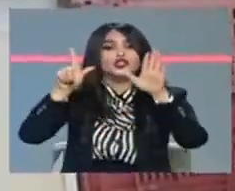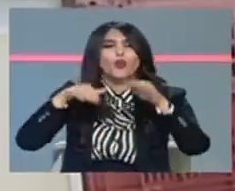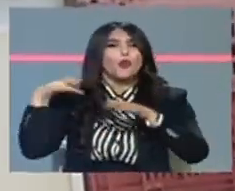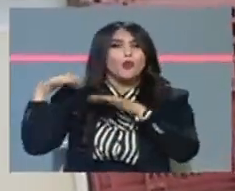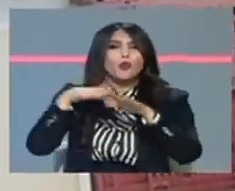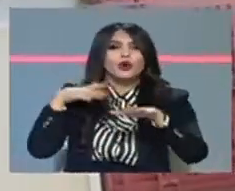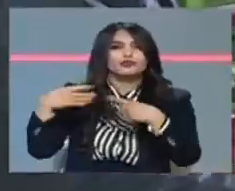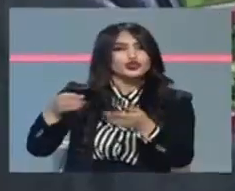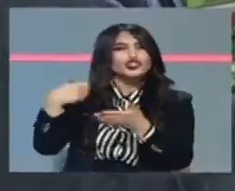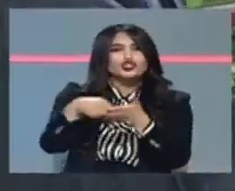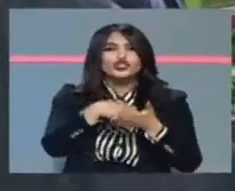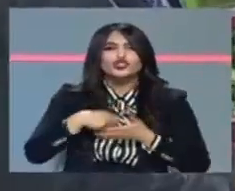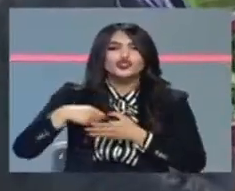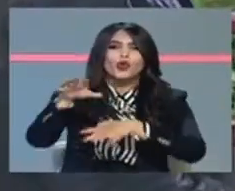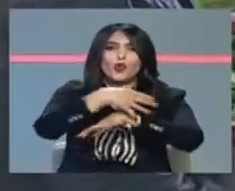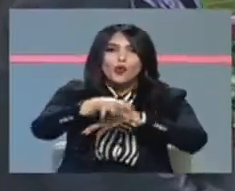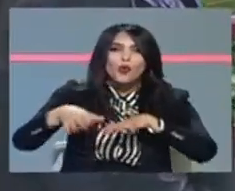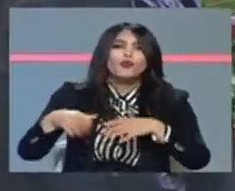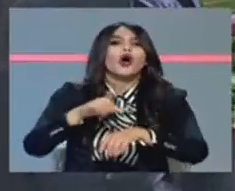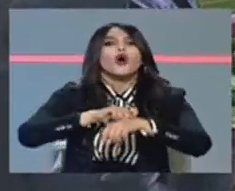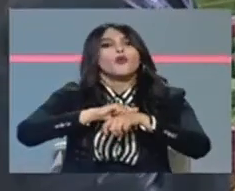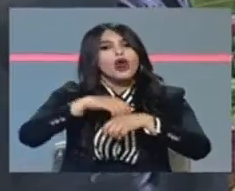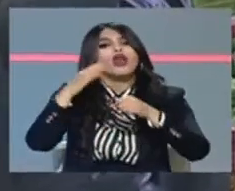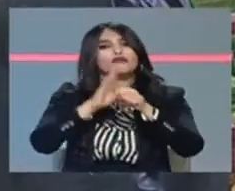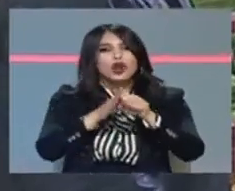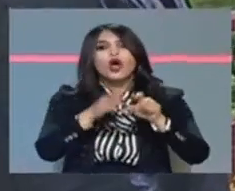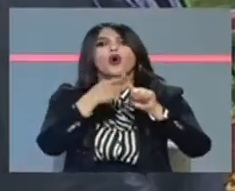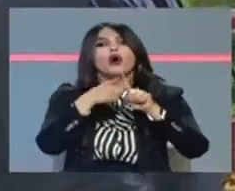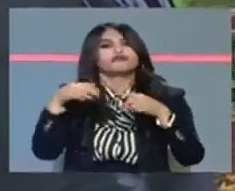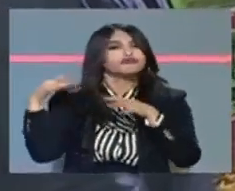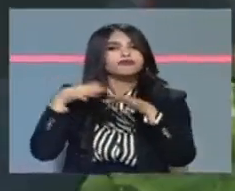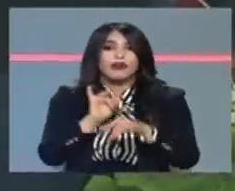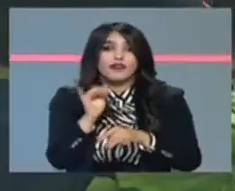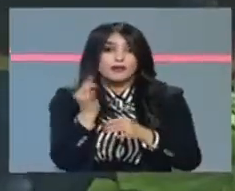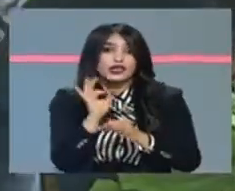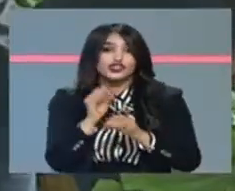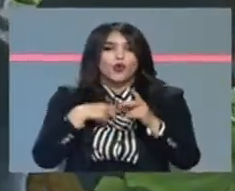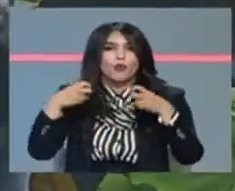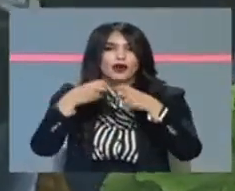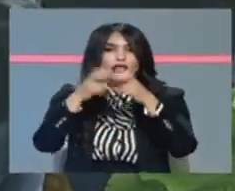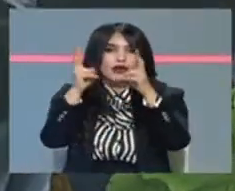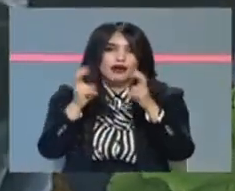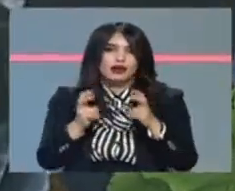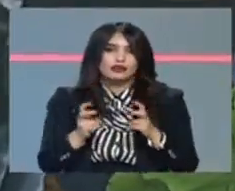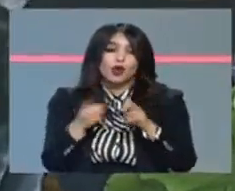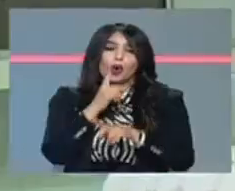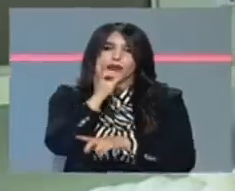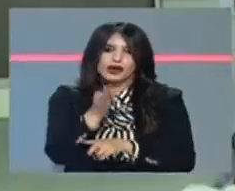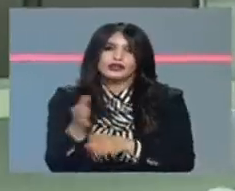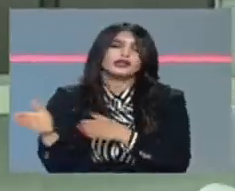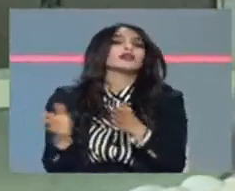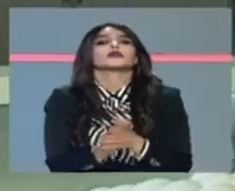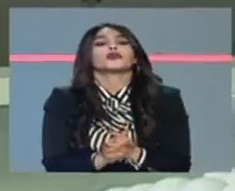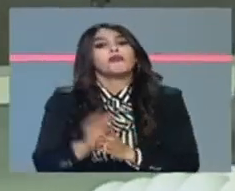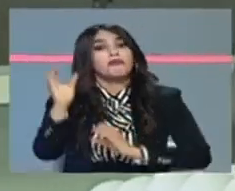توافدوا لاقتناء حاجياتهم من الخضر واللحوم البيضاء دون ازدحام وبأسعار منخفضة حسب تأكيدهم.